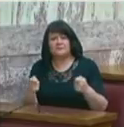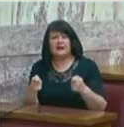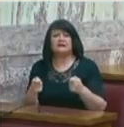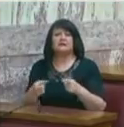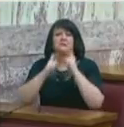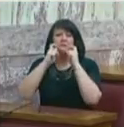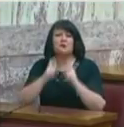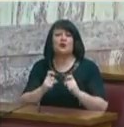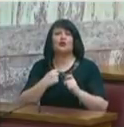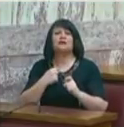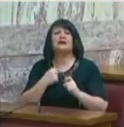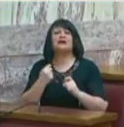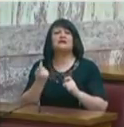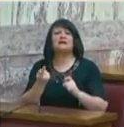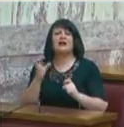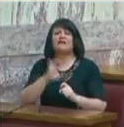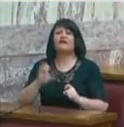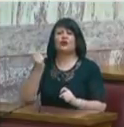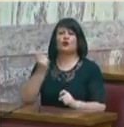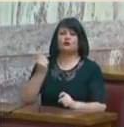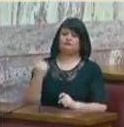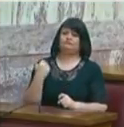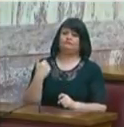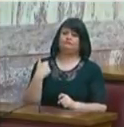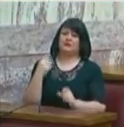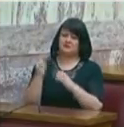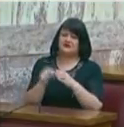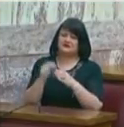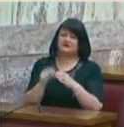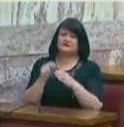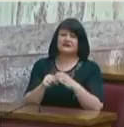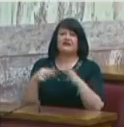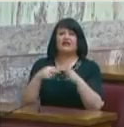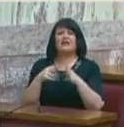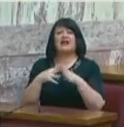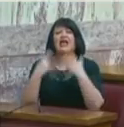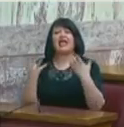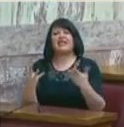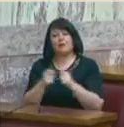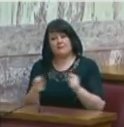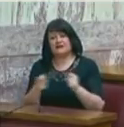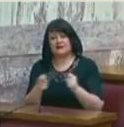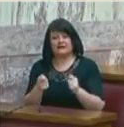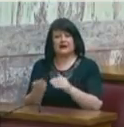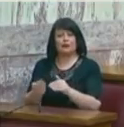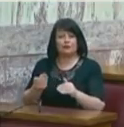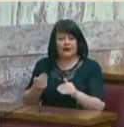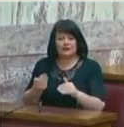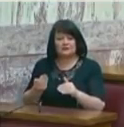αναγκάσουν οι θεσμοί να ψηφίσουμε επιπλέον μέτρα το 19 από αυτά τα οποία προβλέπονται,